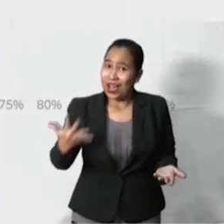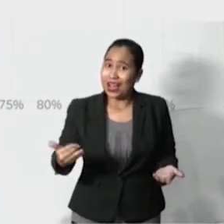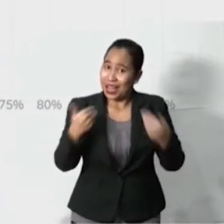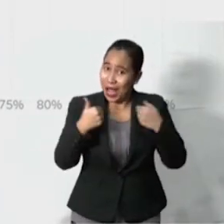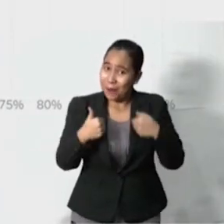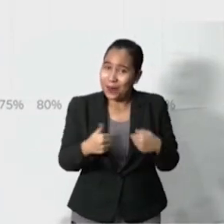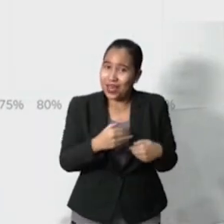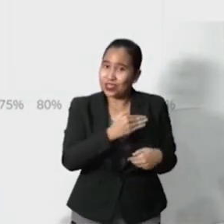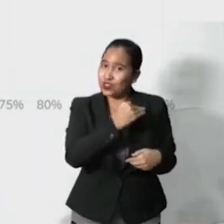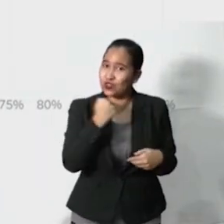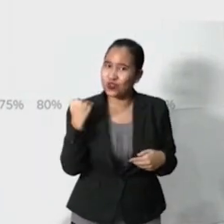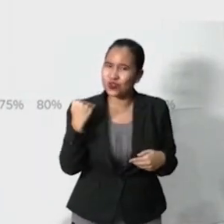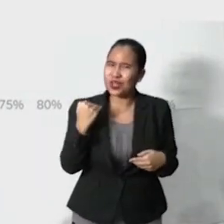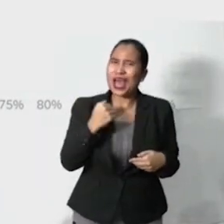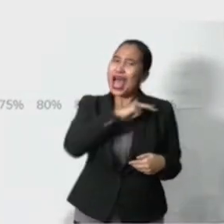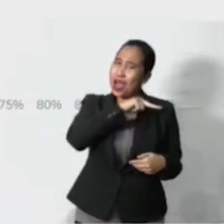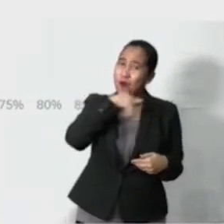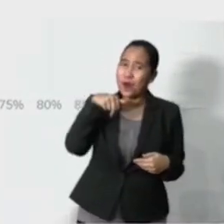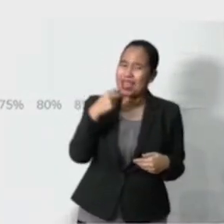we dan